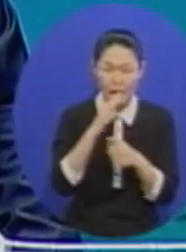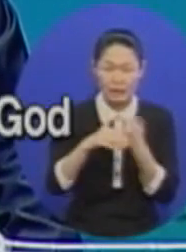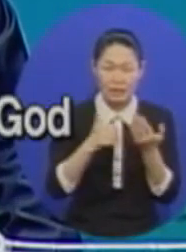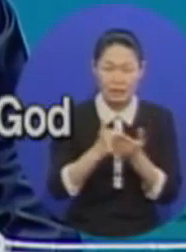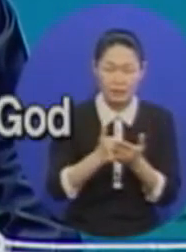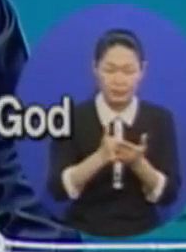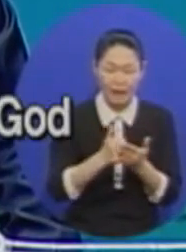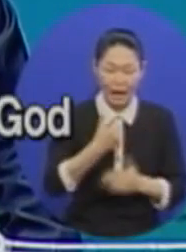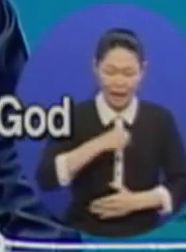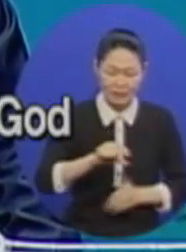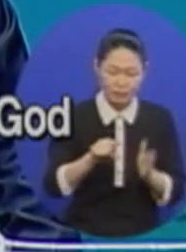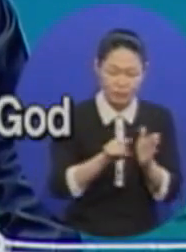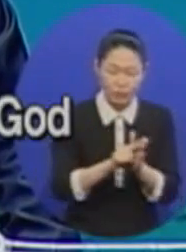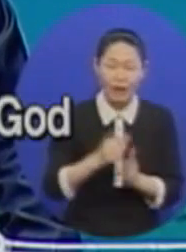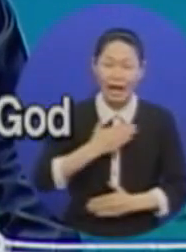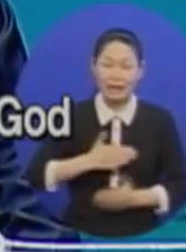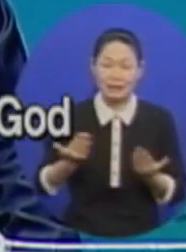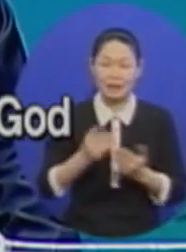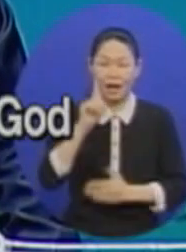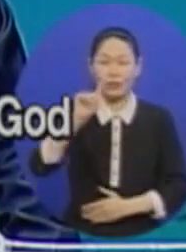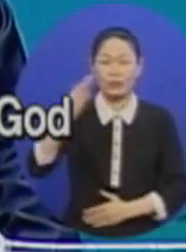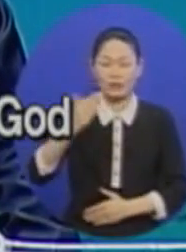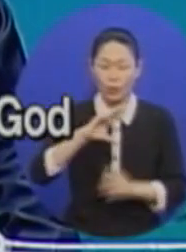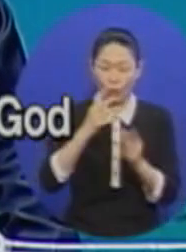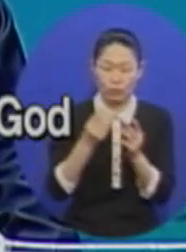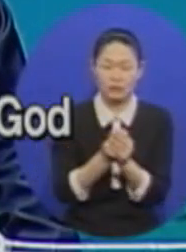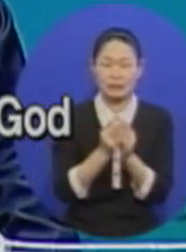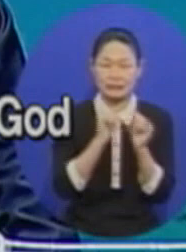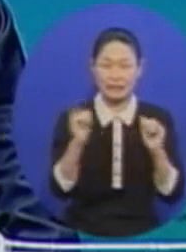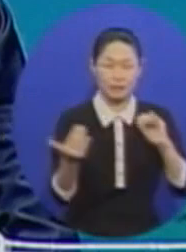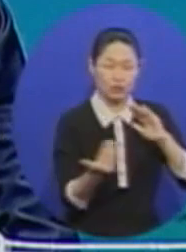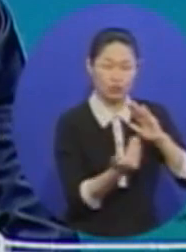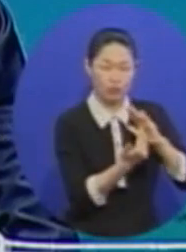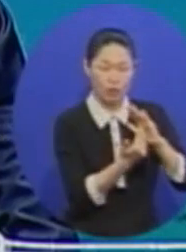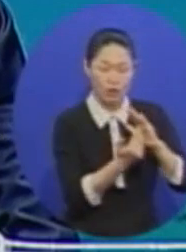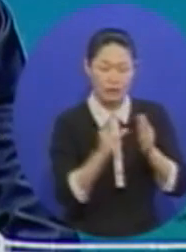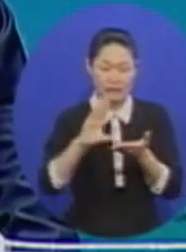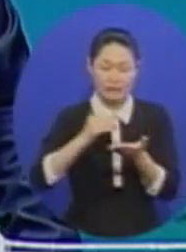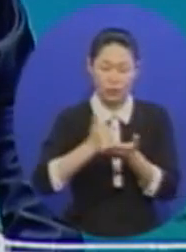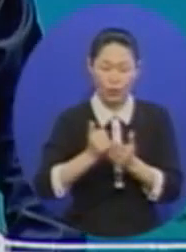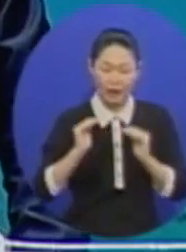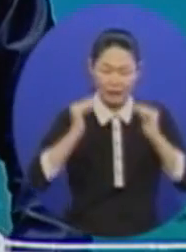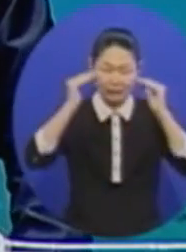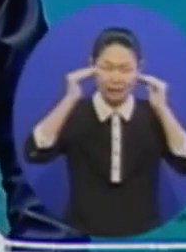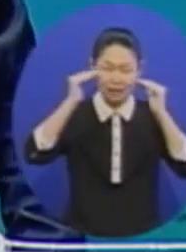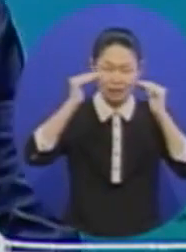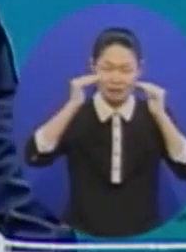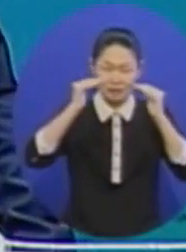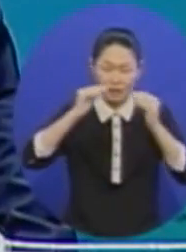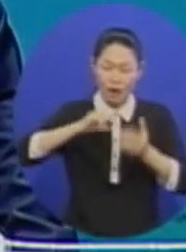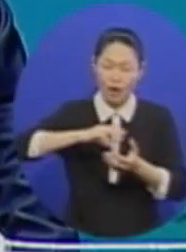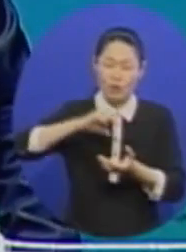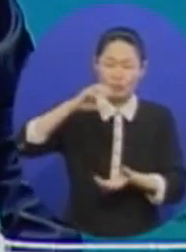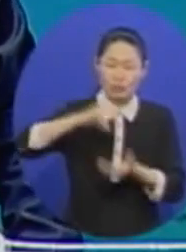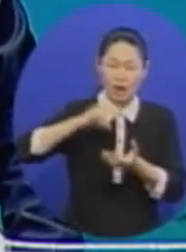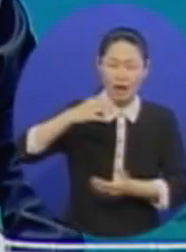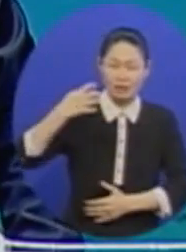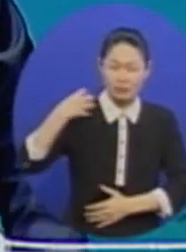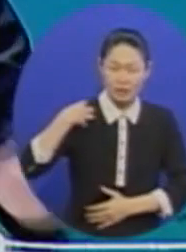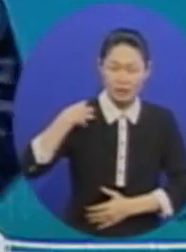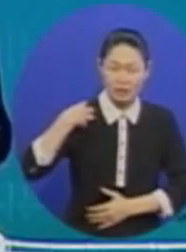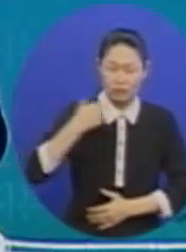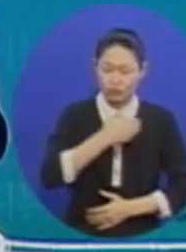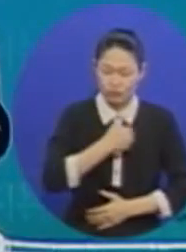일에 하나가 되어 온전한 사람을 이루어 그리스도의 장성한 분량이 충만한 데까지 이르리니